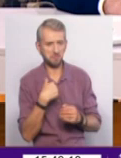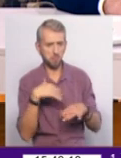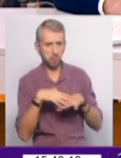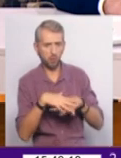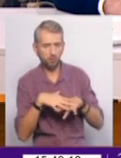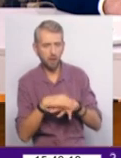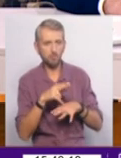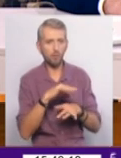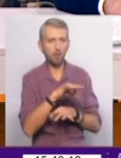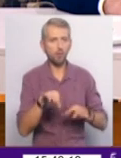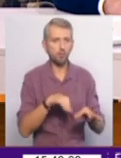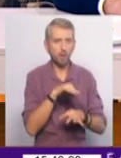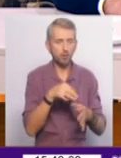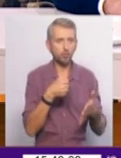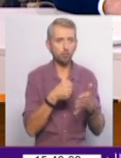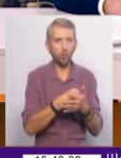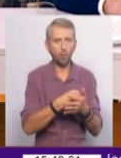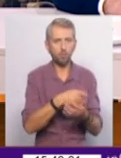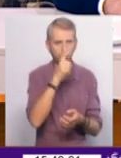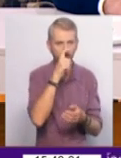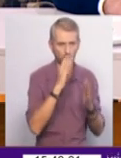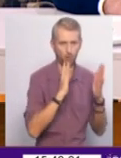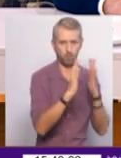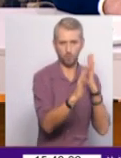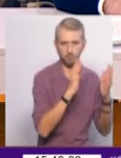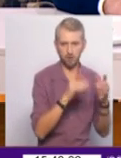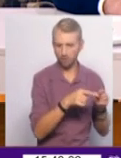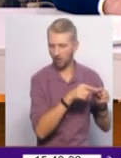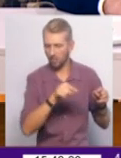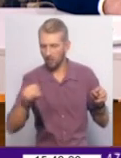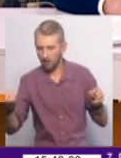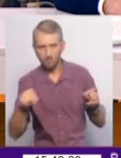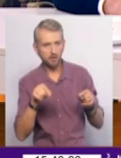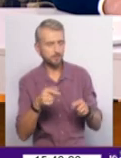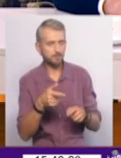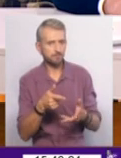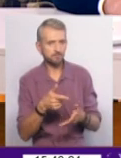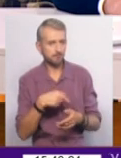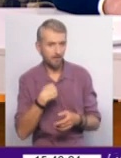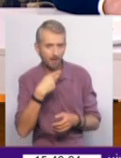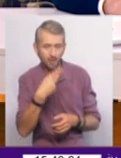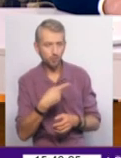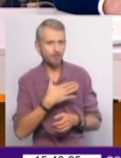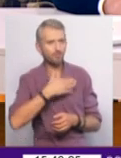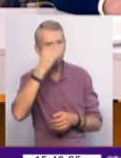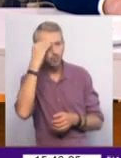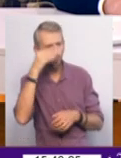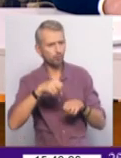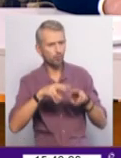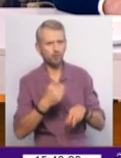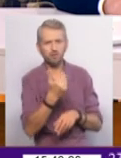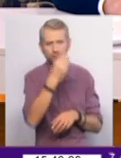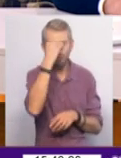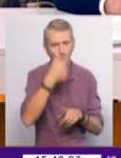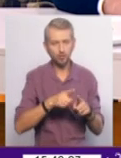порахували і по проєкту до Броварського проспекту. Я ж кажу, що це дуже така гарна, на мою думку і на думку фахівців,